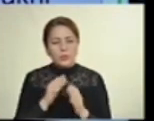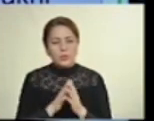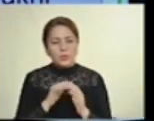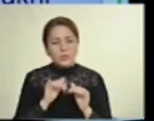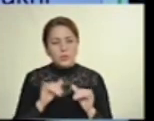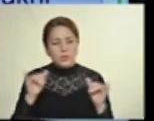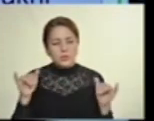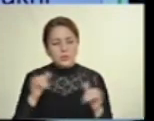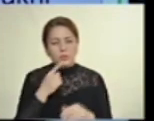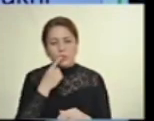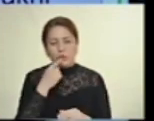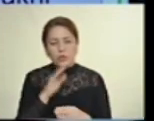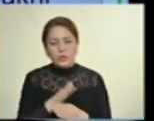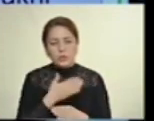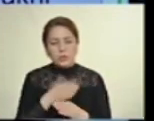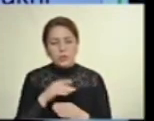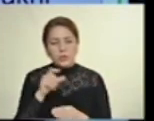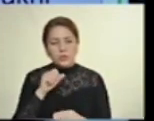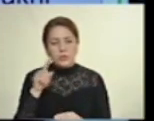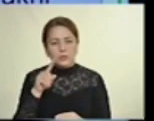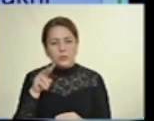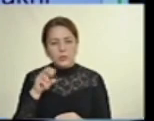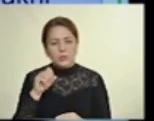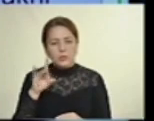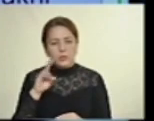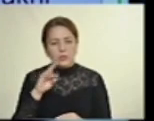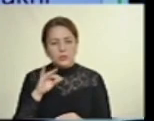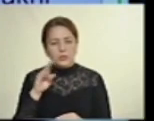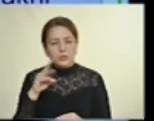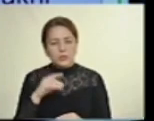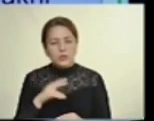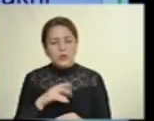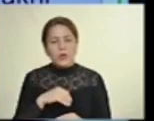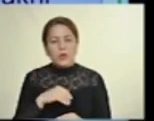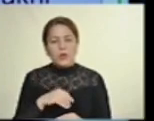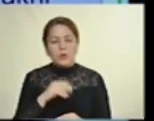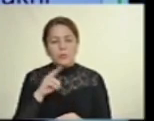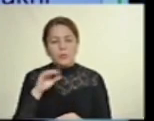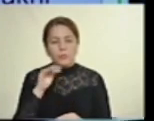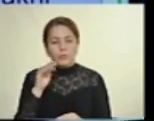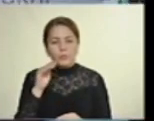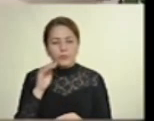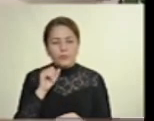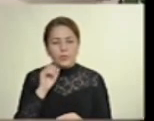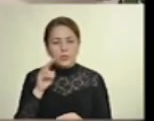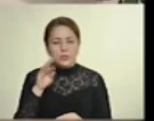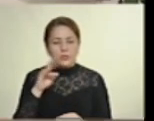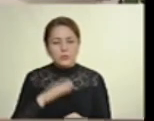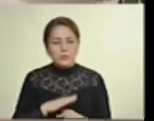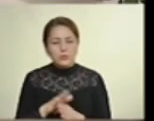qondan ajralib chiqadigan gazlarning pufakni to'ldirishi bilan bog'liq hisoblanadi.